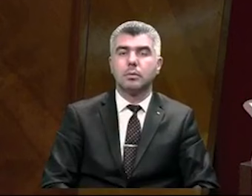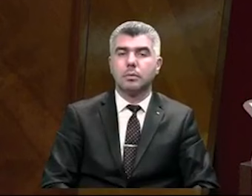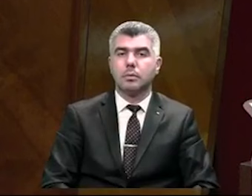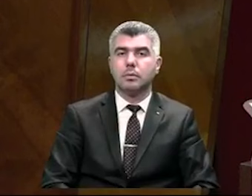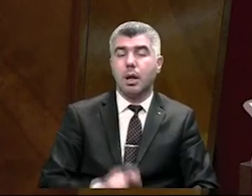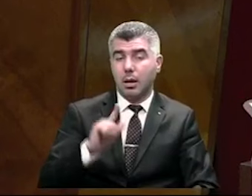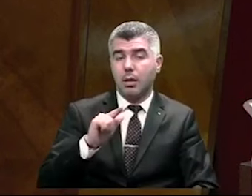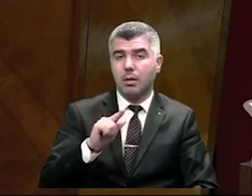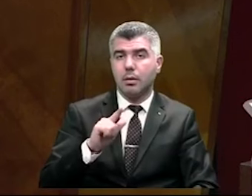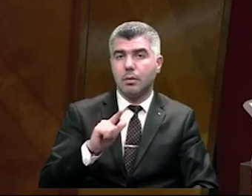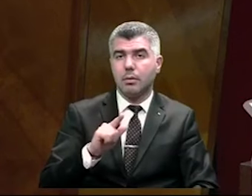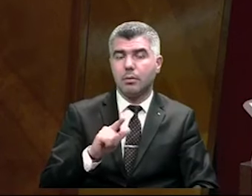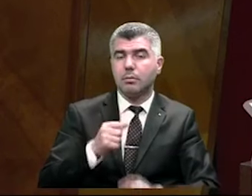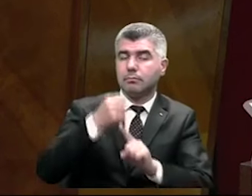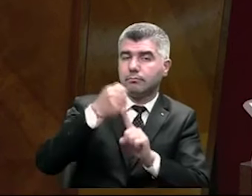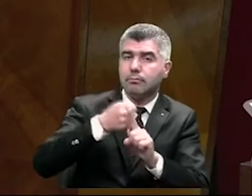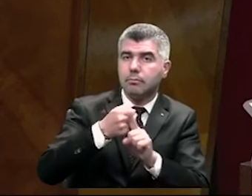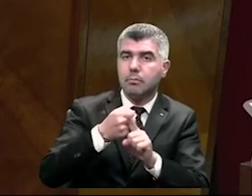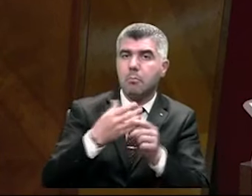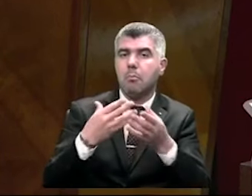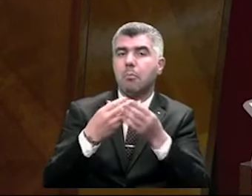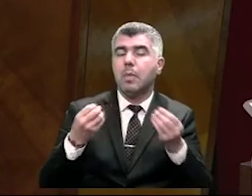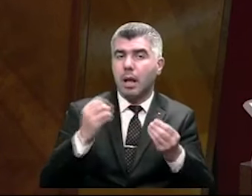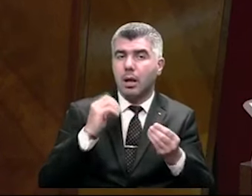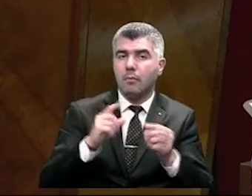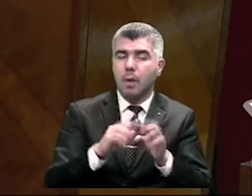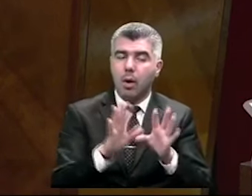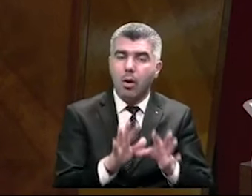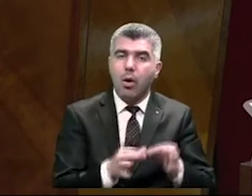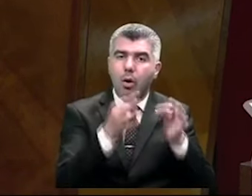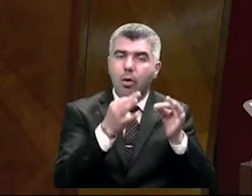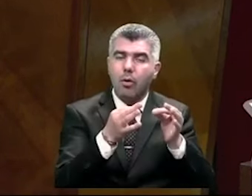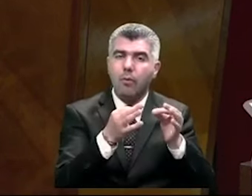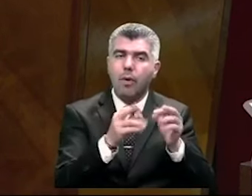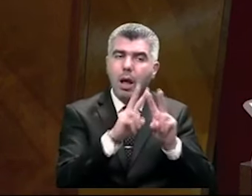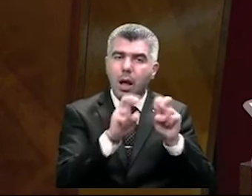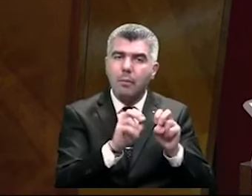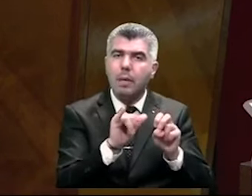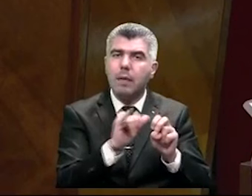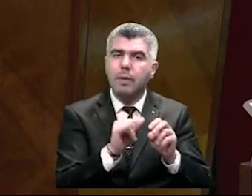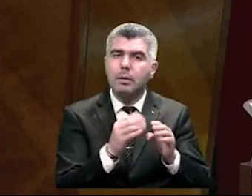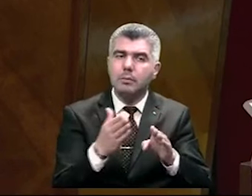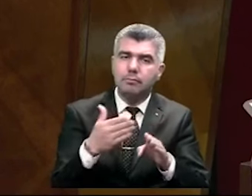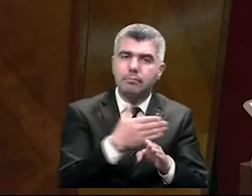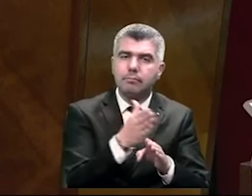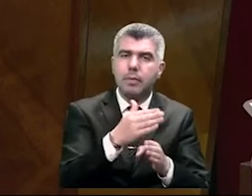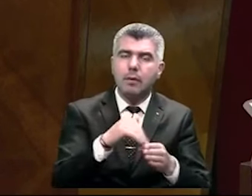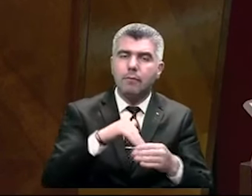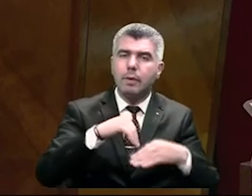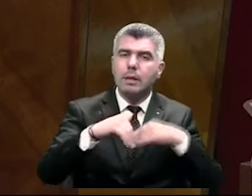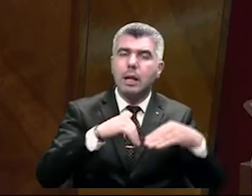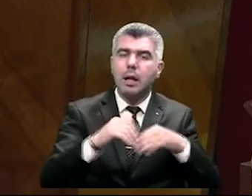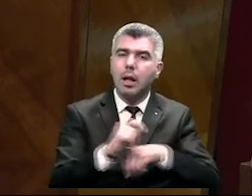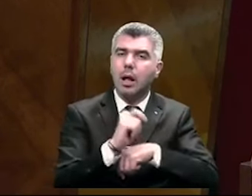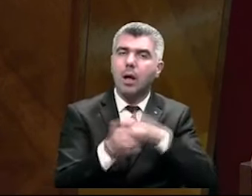يعني راه قمنا بواحد العدد ديال الدراسات باش نلقاو حلول التنقل داخل الاقاليم القضيه اللي كاينه